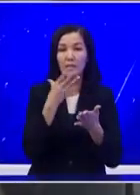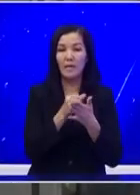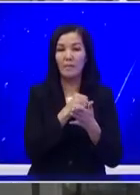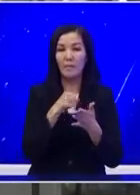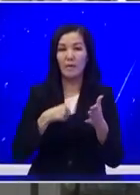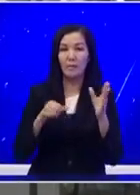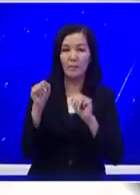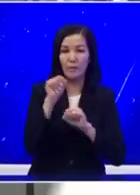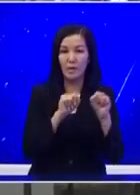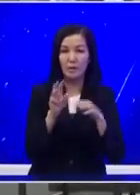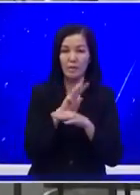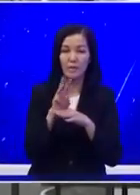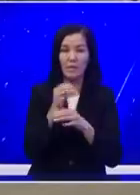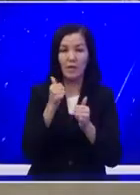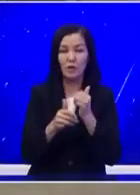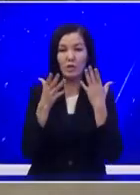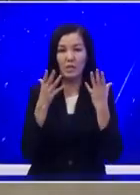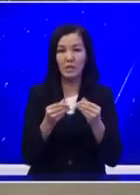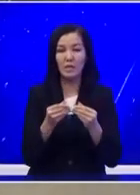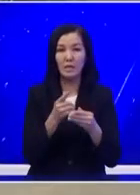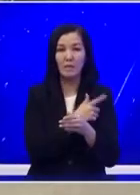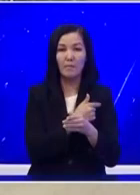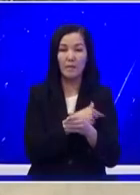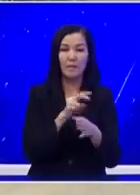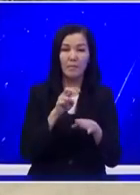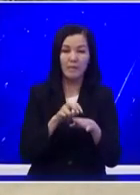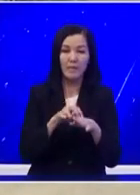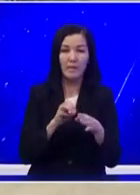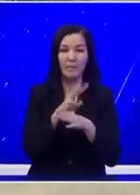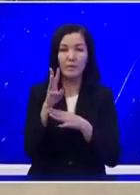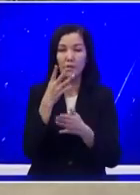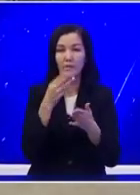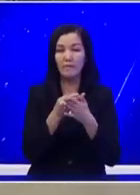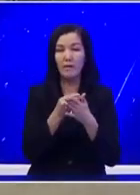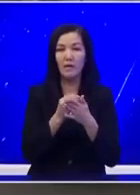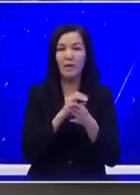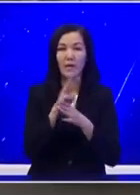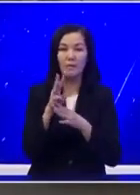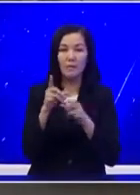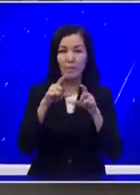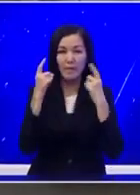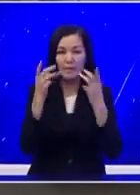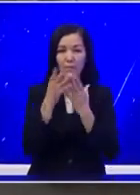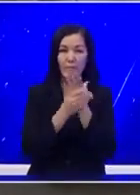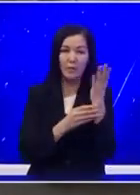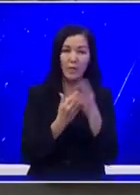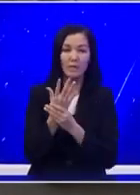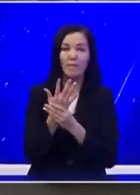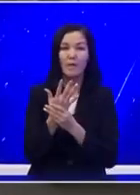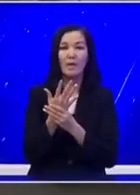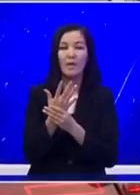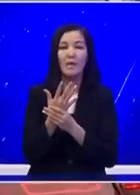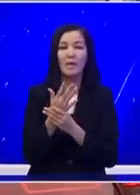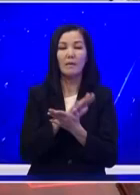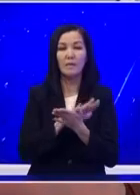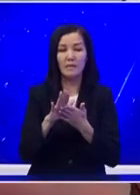которую они проводят ежедневно. Медперсонал поликлиник, в свою очередь, обеспечивает своих добровольных помощников масками, перчатками и дезинфицирующими